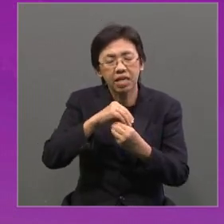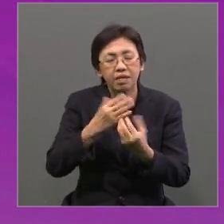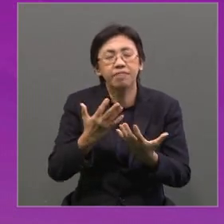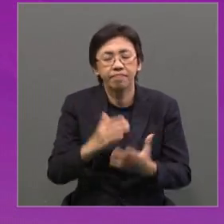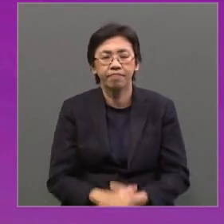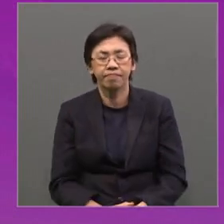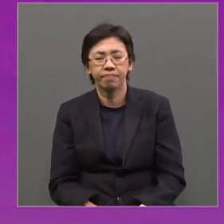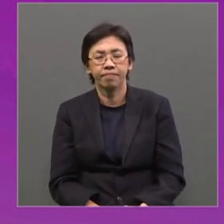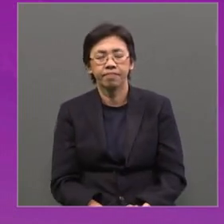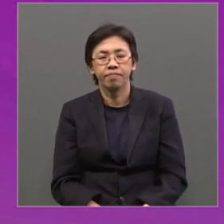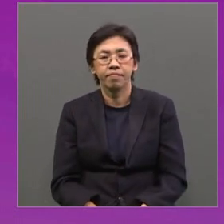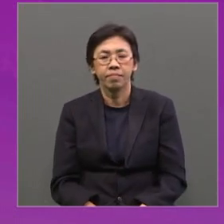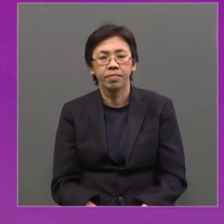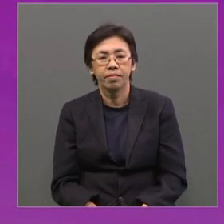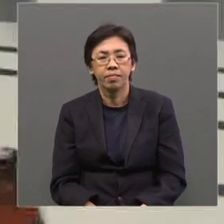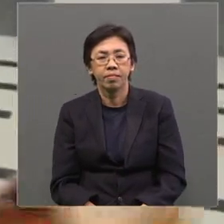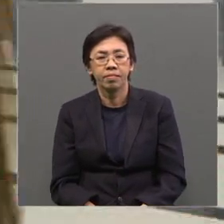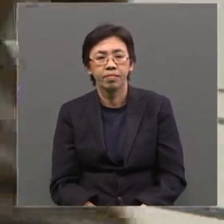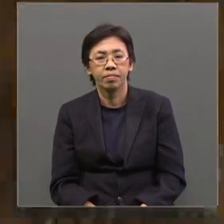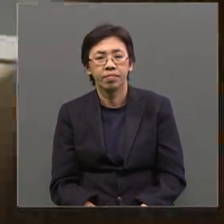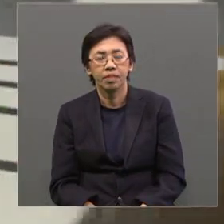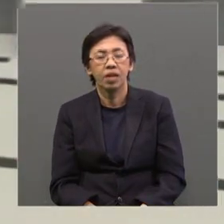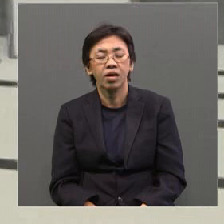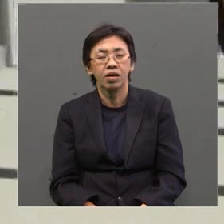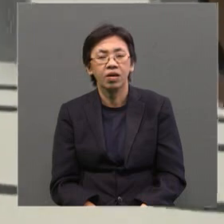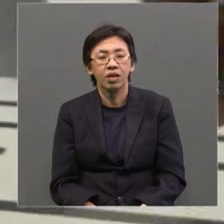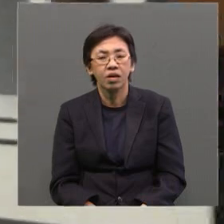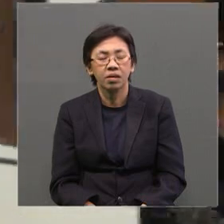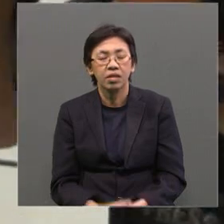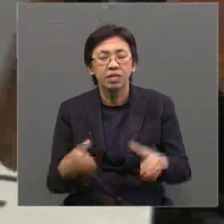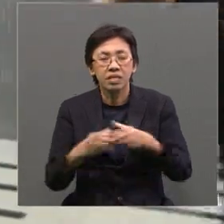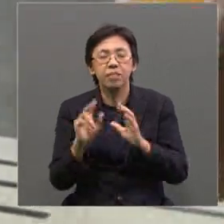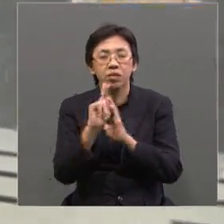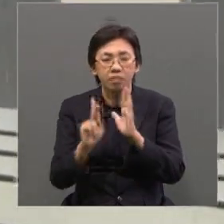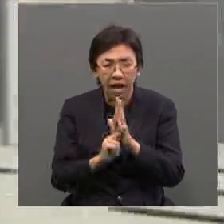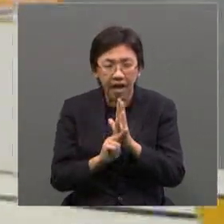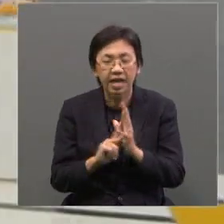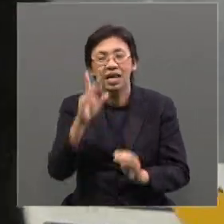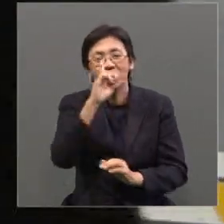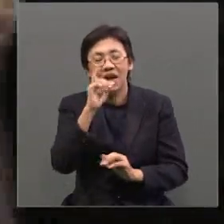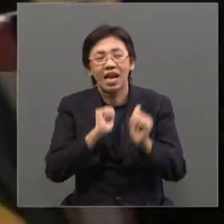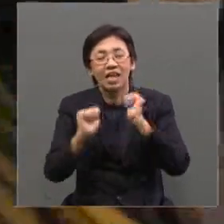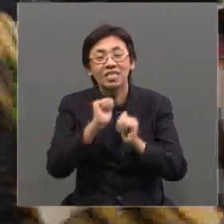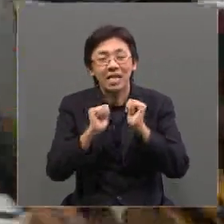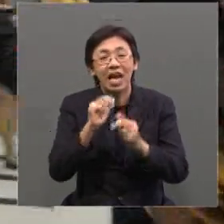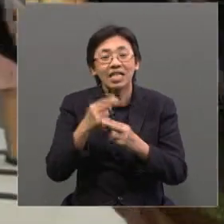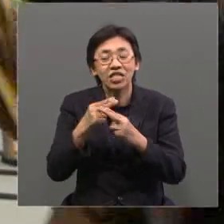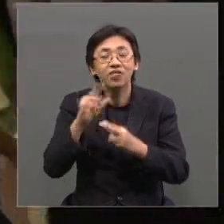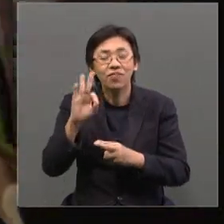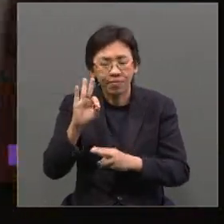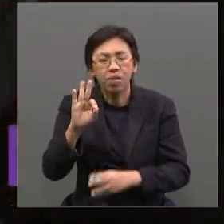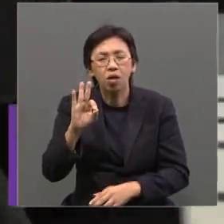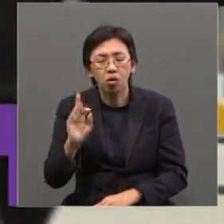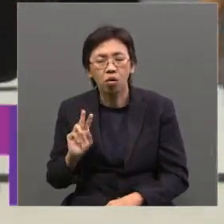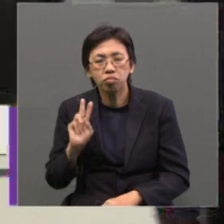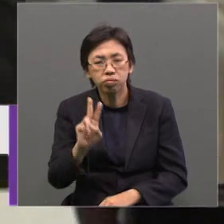ครับวันนี้นายรัฐภูมิโตคงทรัพย์หรือว่าฟิล์มพร้อมกับทีมกฎหมายเนี่ยมาที่ DSI ให้ปากคำในฐานะ